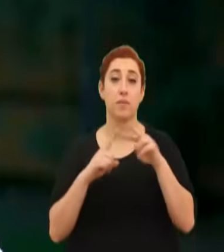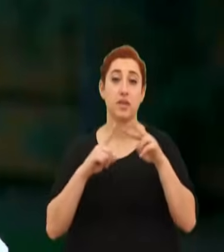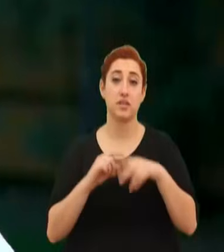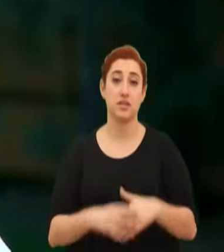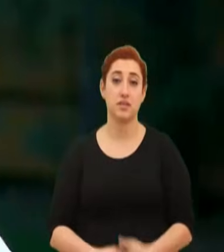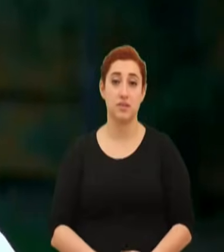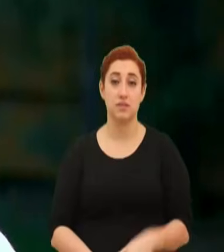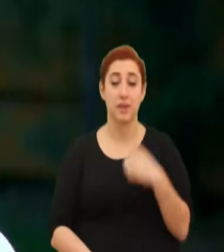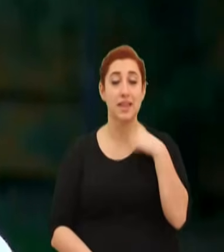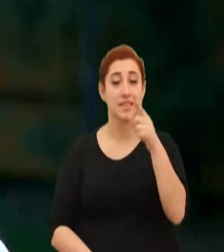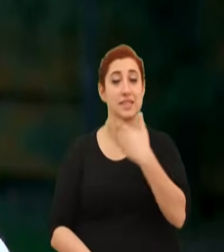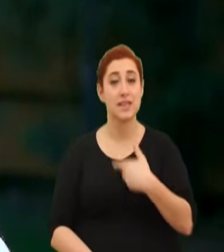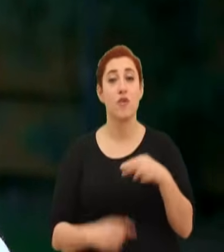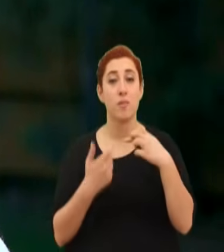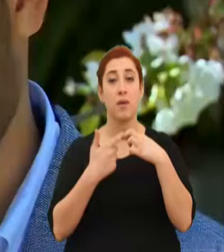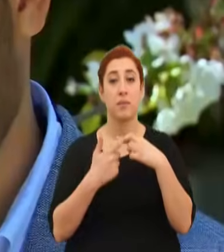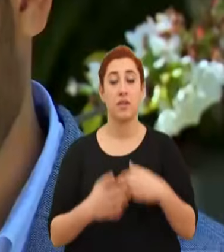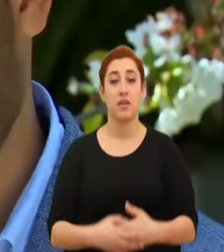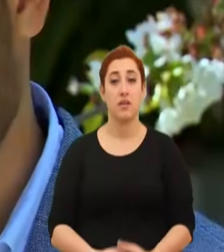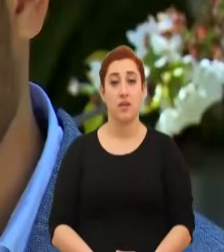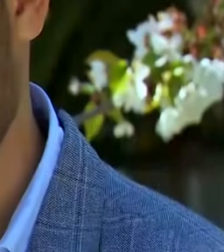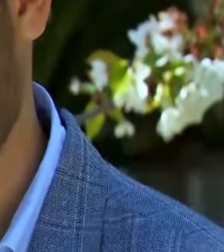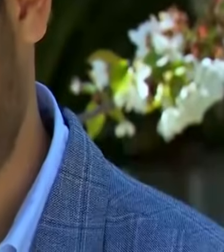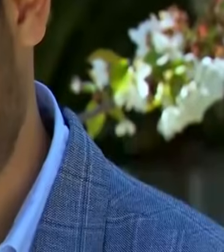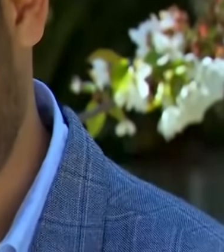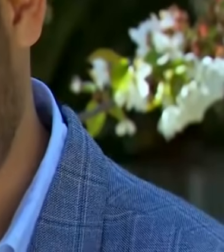Nazlı. Ben de seni seviyorum Ramin.